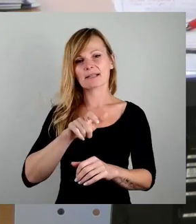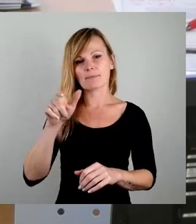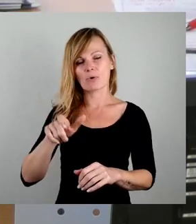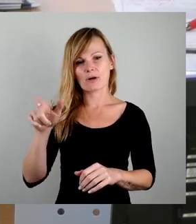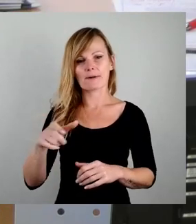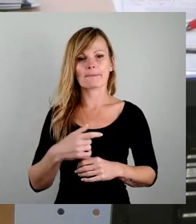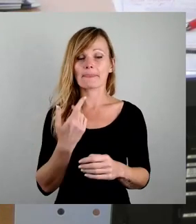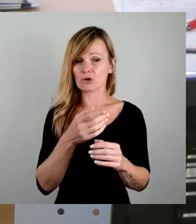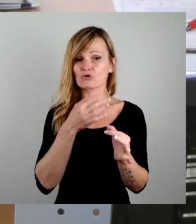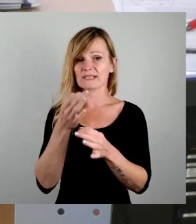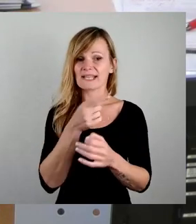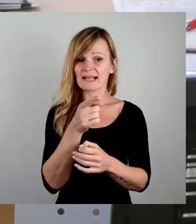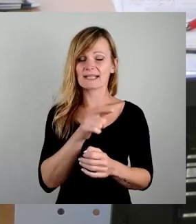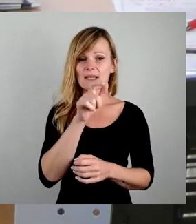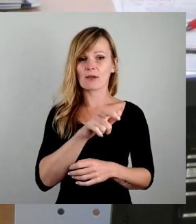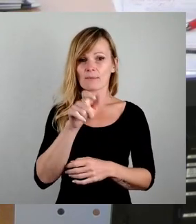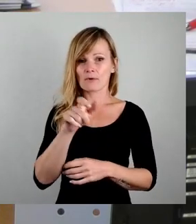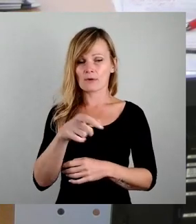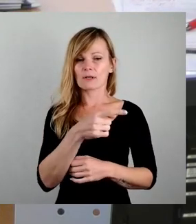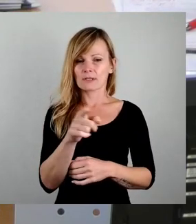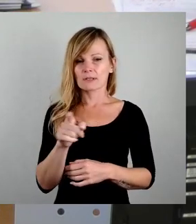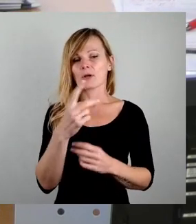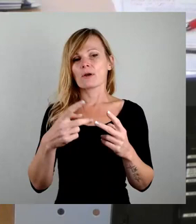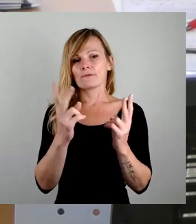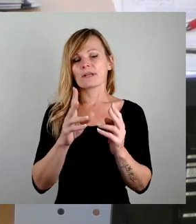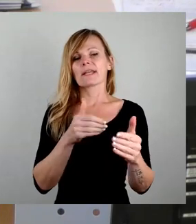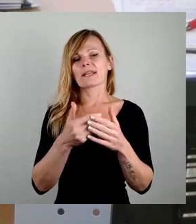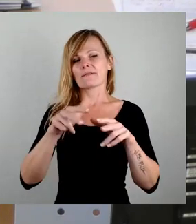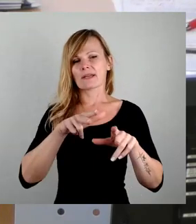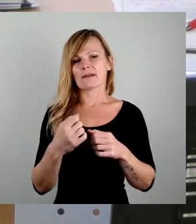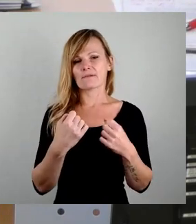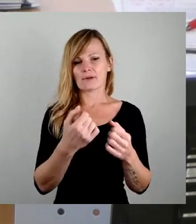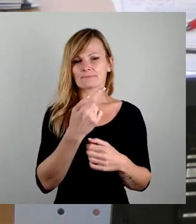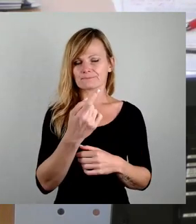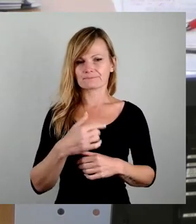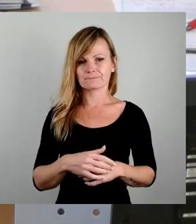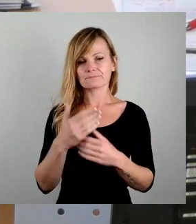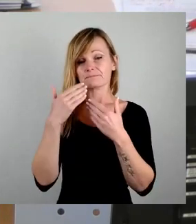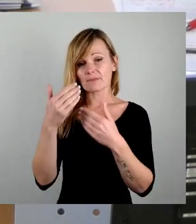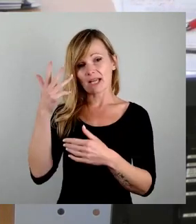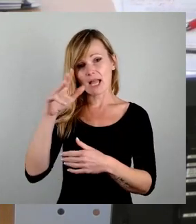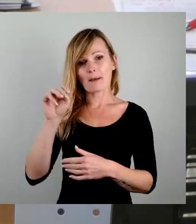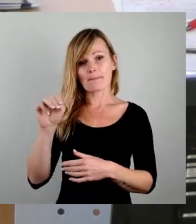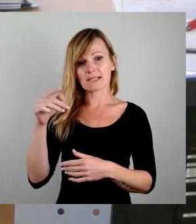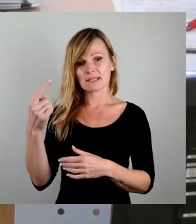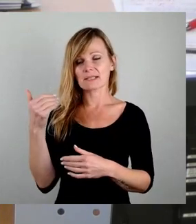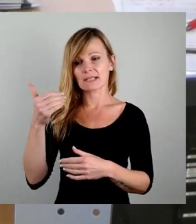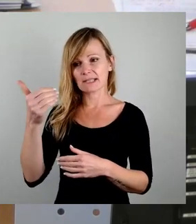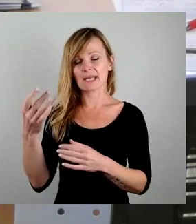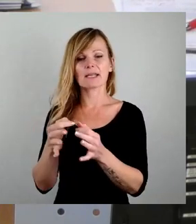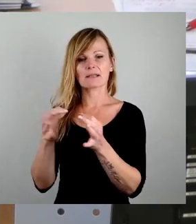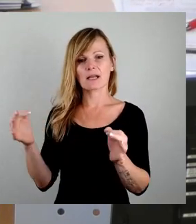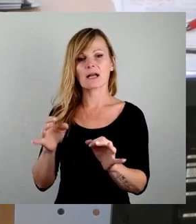eigentlich mit dem öffentlichen Nahverkehr fahren. Erstmal danke, Herr Mattis. Diesen Antrag bringen Sie eigentlich jedes Mal pünktlich,